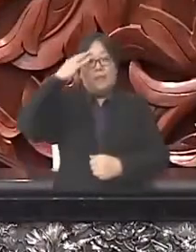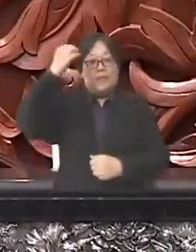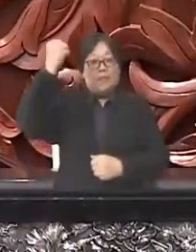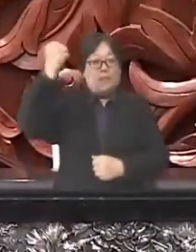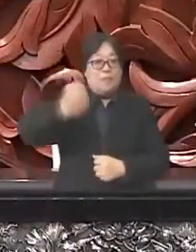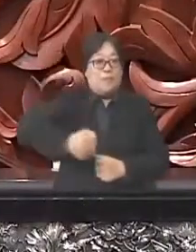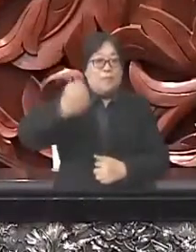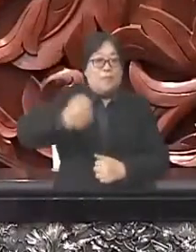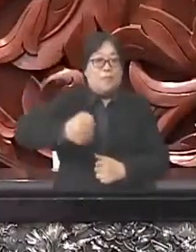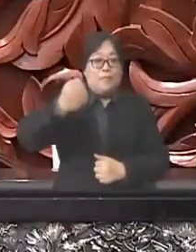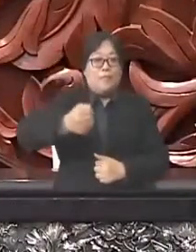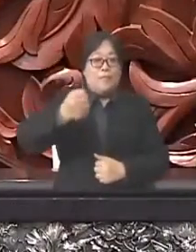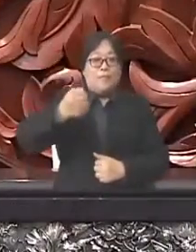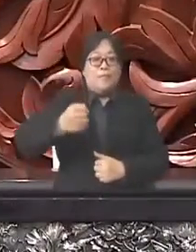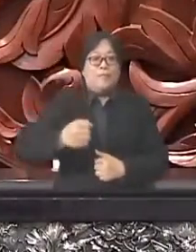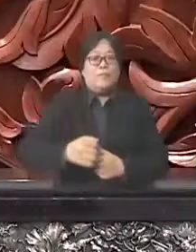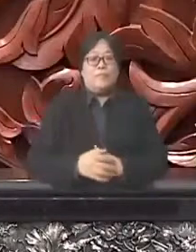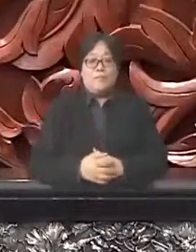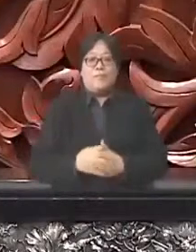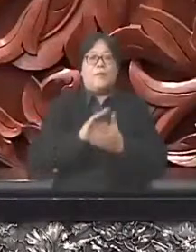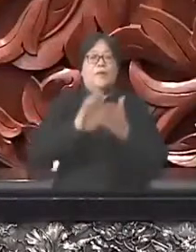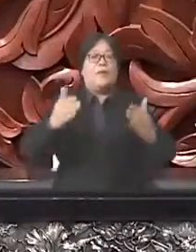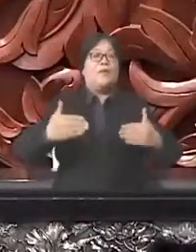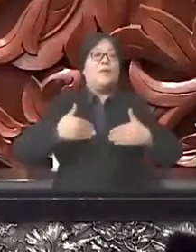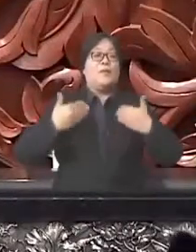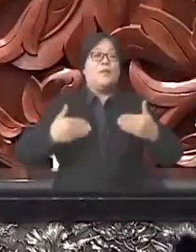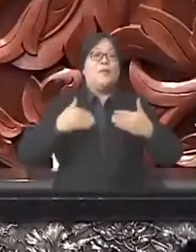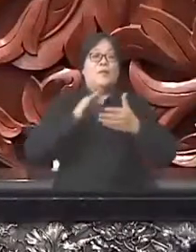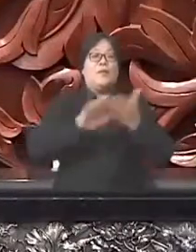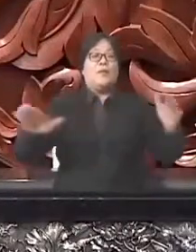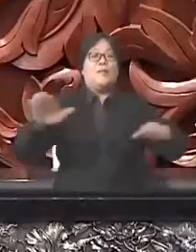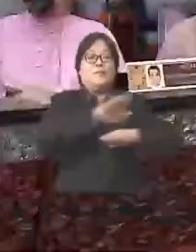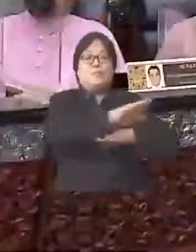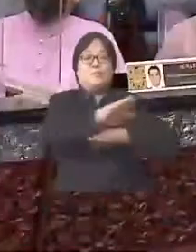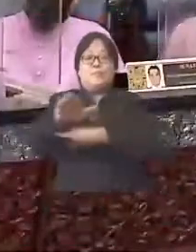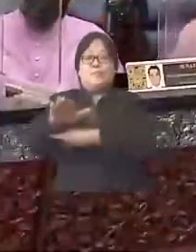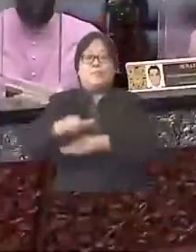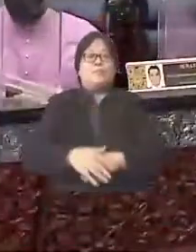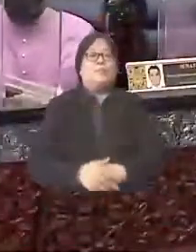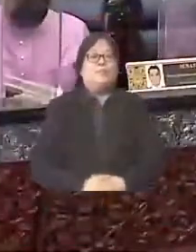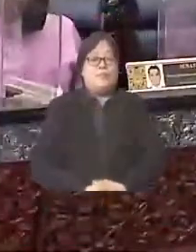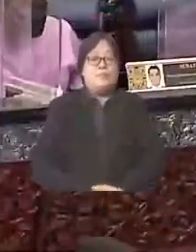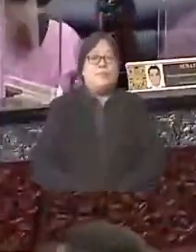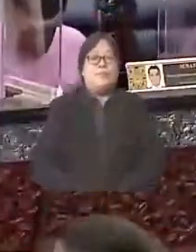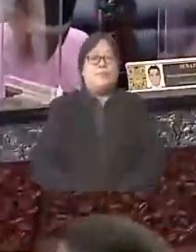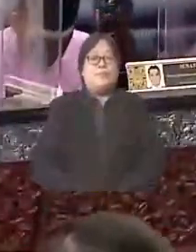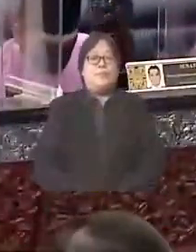Assalamualaikum warahmatullahi ta'ala wabarakatuh salam sejahtera dan seloka lagu